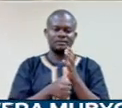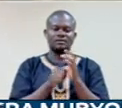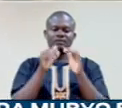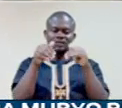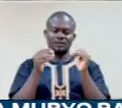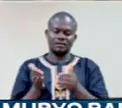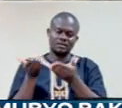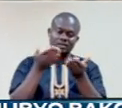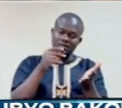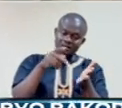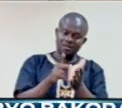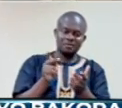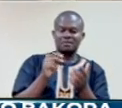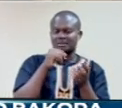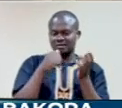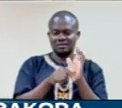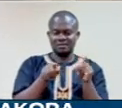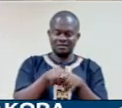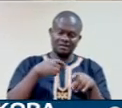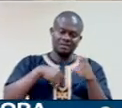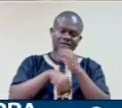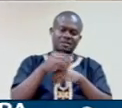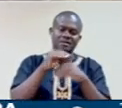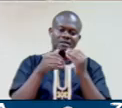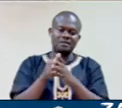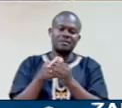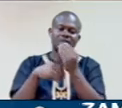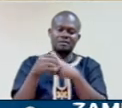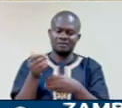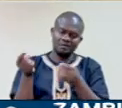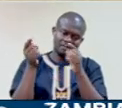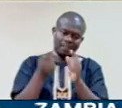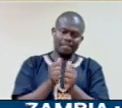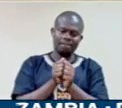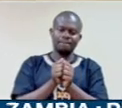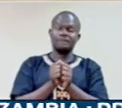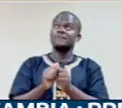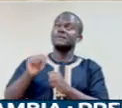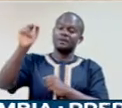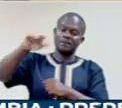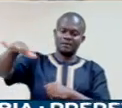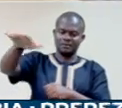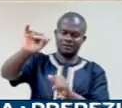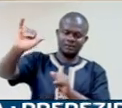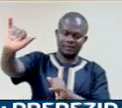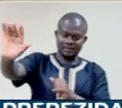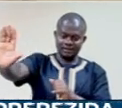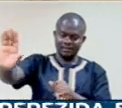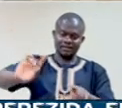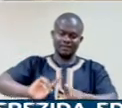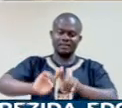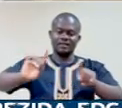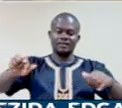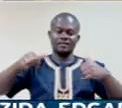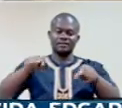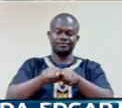bari kuzana tukabarangurira natwe tugacuruza, abaguzi bakaza, abaruguru basigaye batandukanye ari